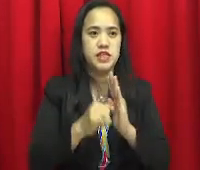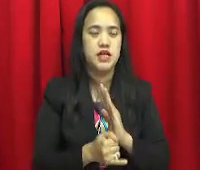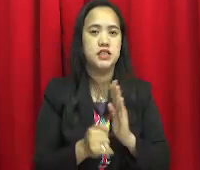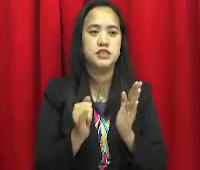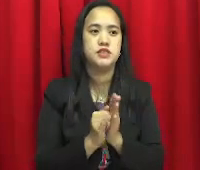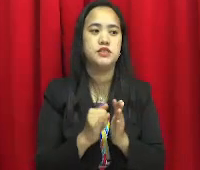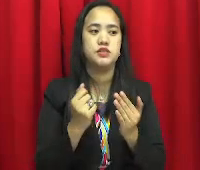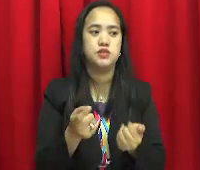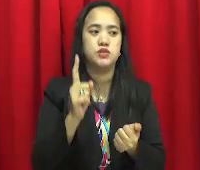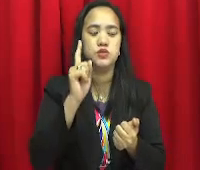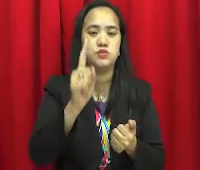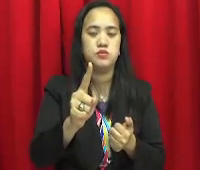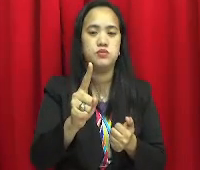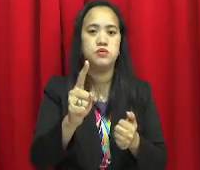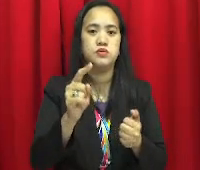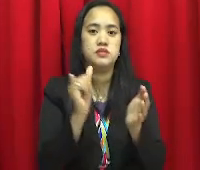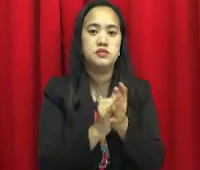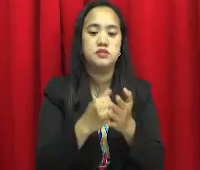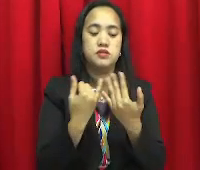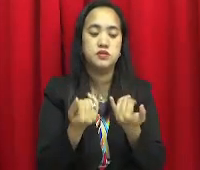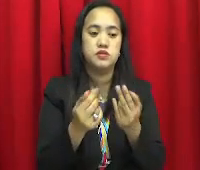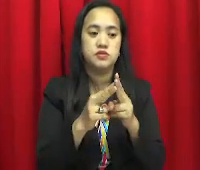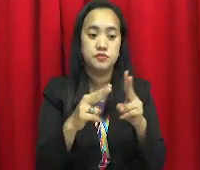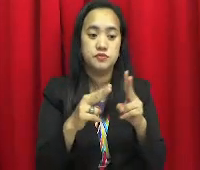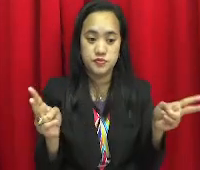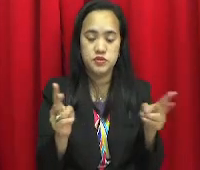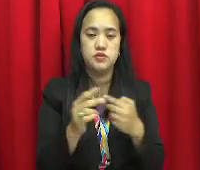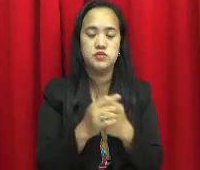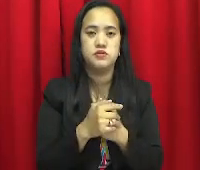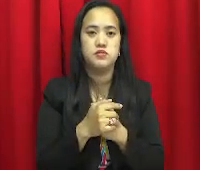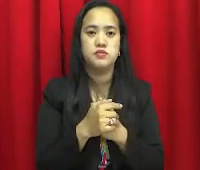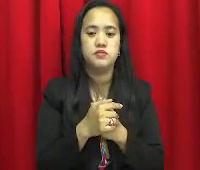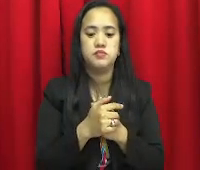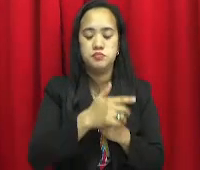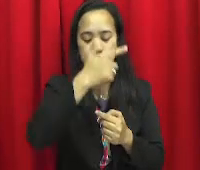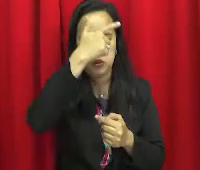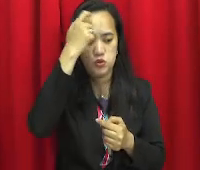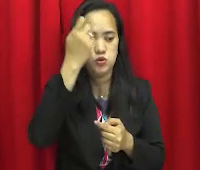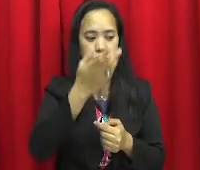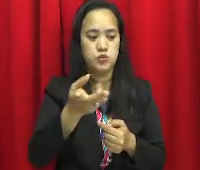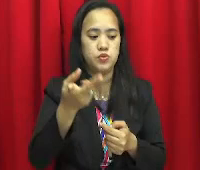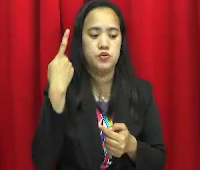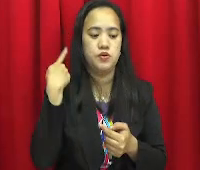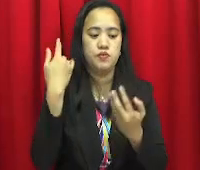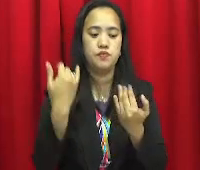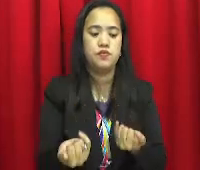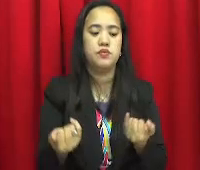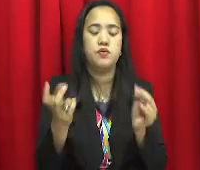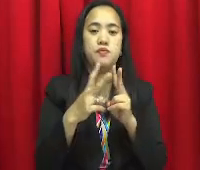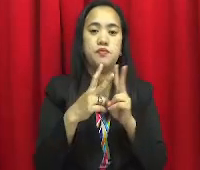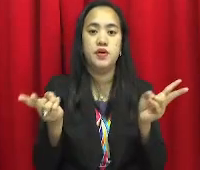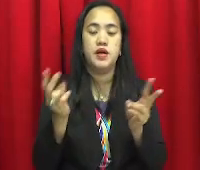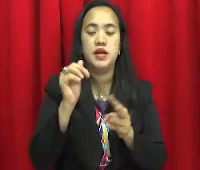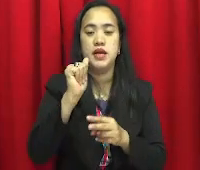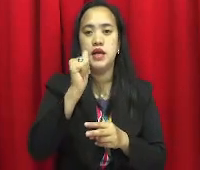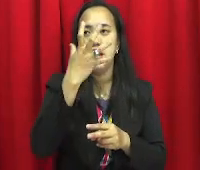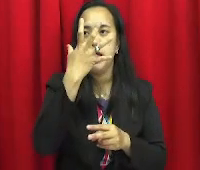na. Napakadelikado kasi pag meron kang anger, nagtatago ka ng anger,